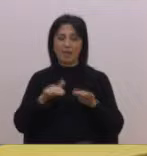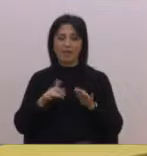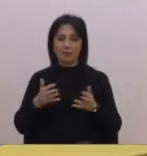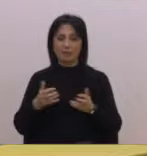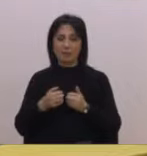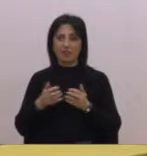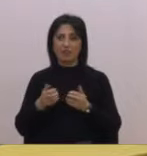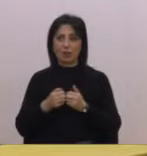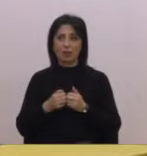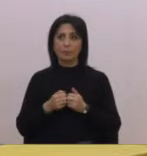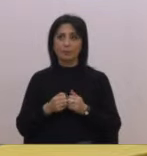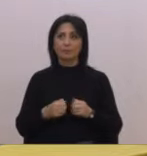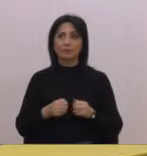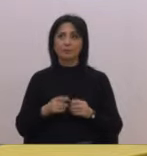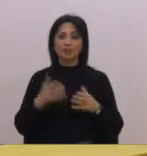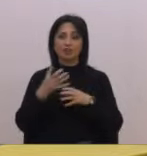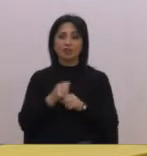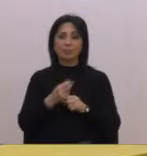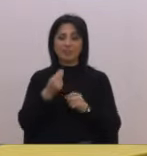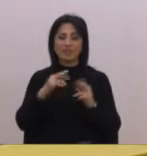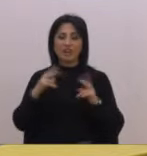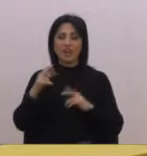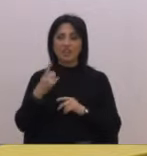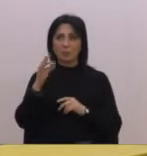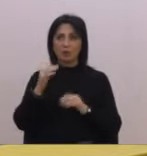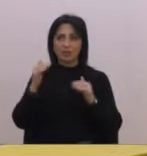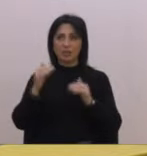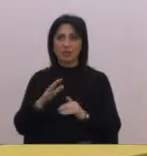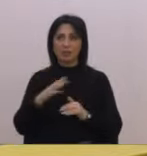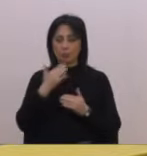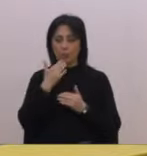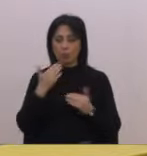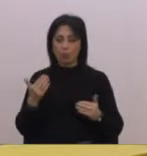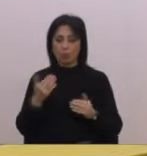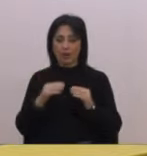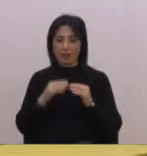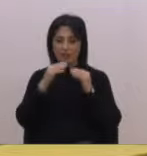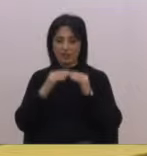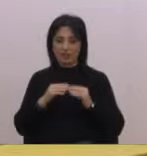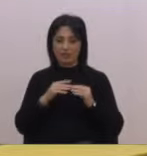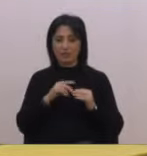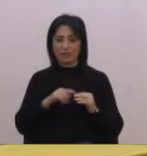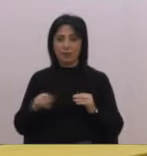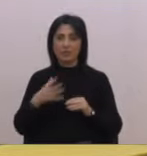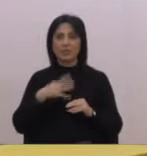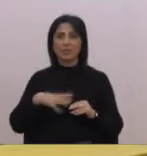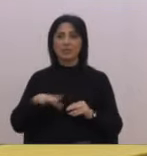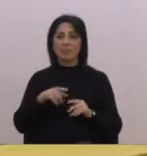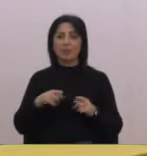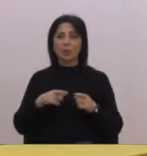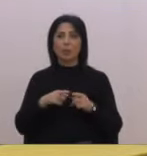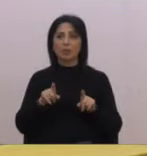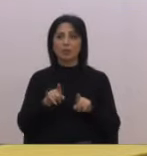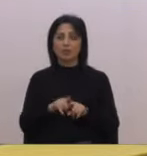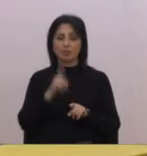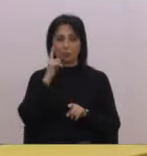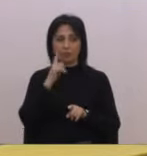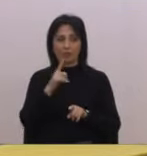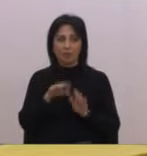გადაწყვეტილებები მიგვეღო, შემცირდა ინფლაცია, 1%-ზე ნაკლები იყო ბოლო 10 თვის განმავლობაში და საქართველო ამ კუთხითაც ფიქრობ,